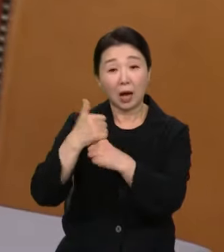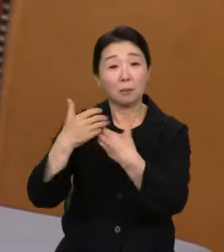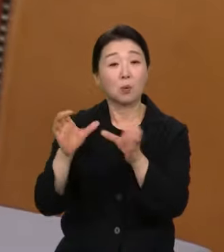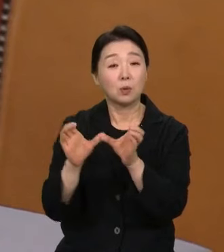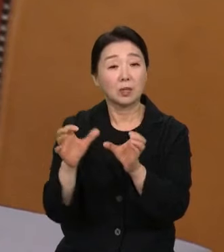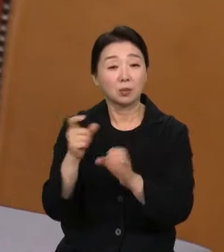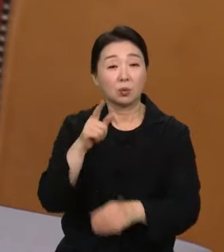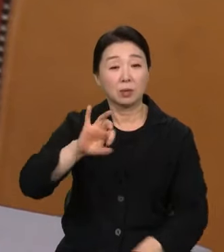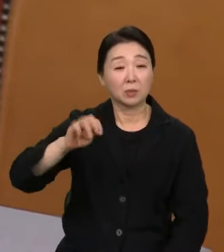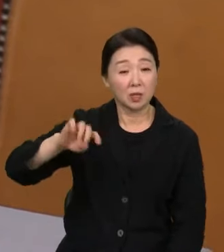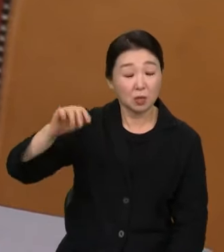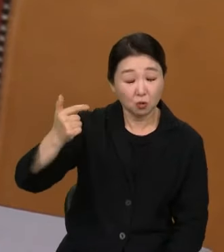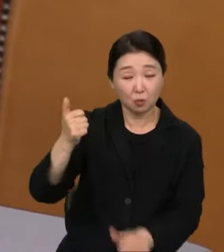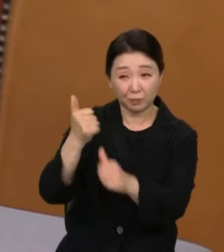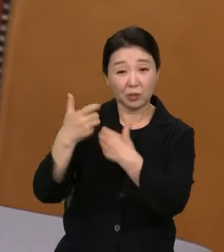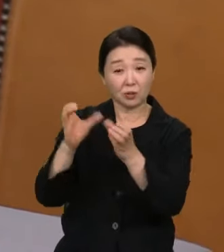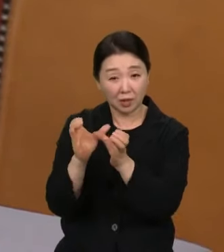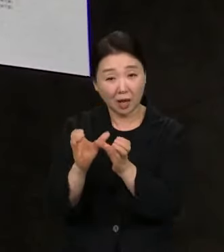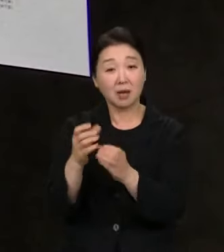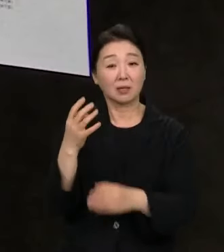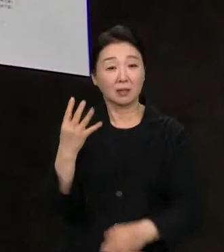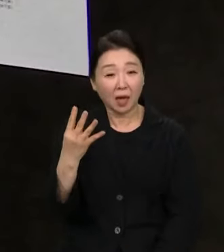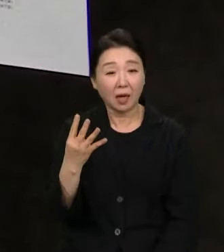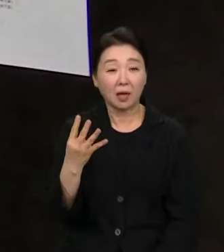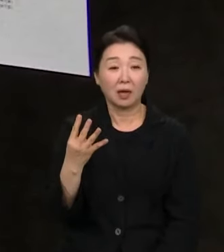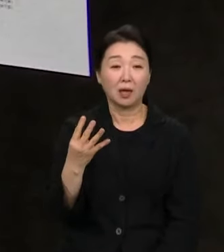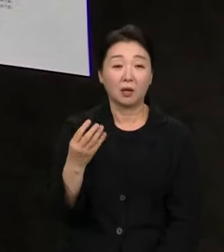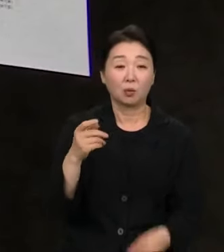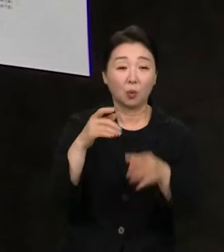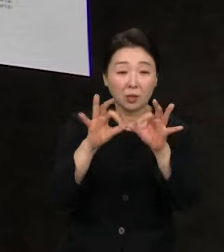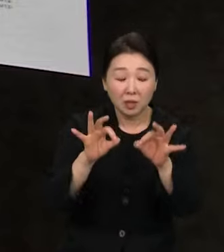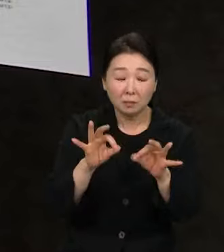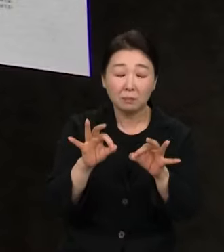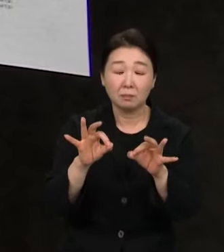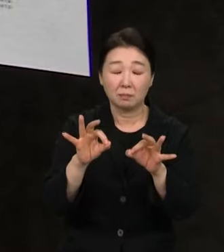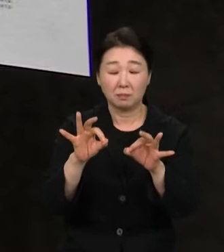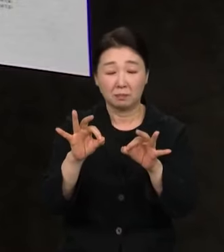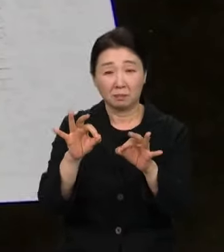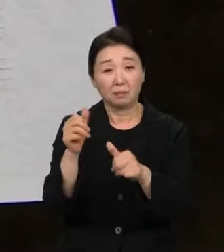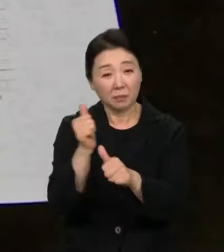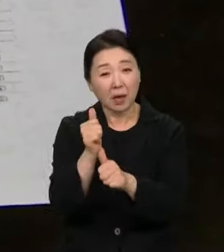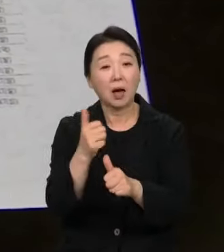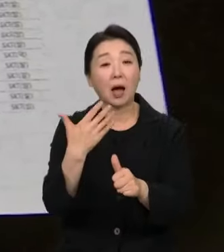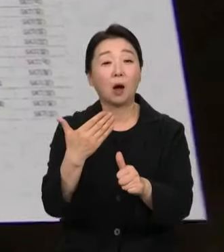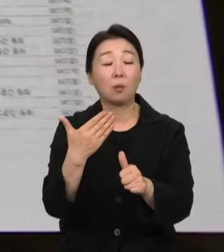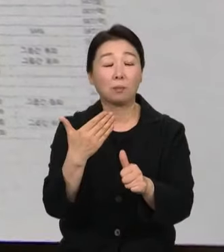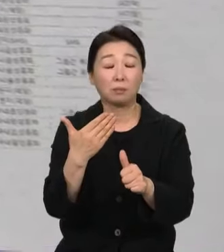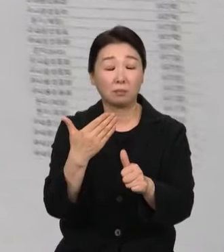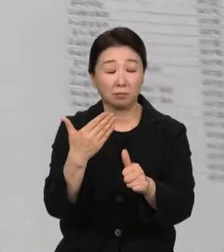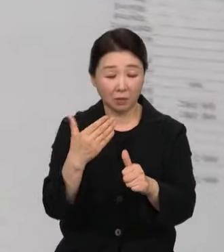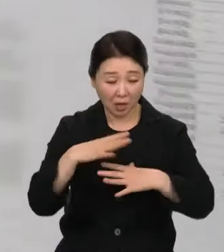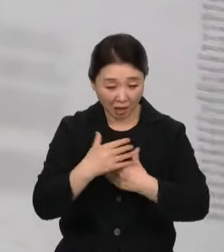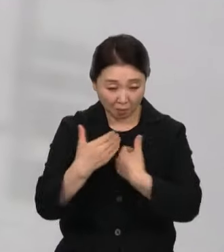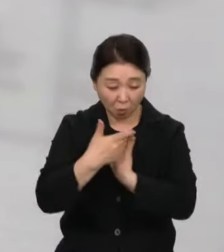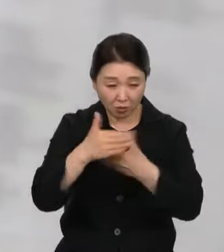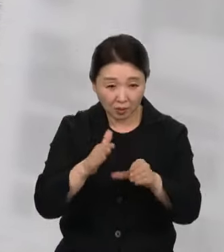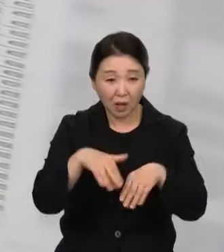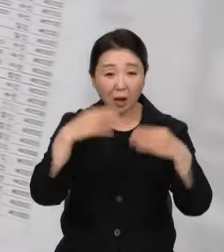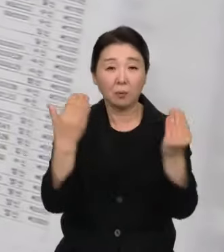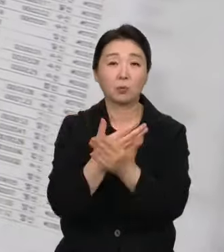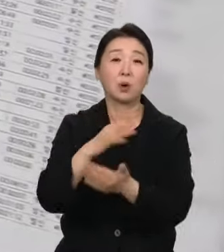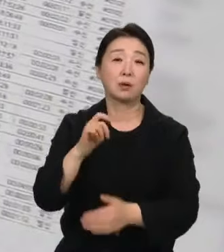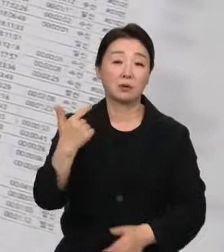당시 국방비서관과 4번, 김모 당시 안보실 행정관과 9번 등 안보실과 통화만 16번 한 것으로